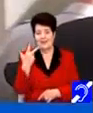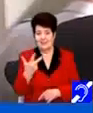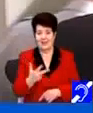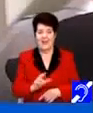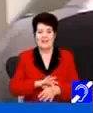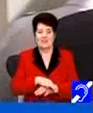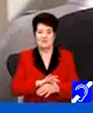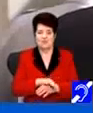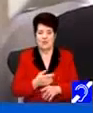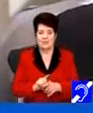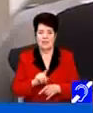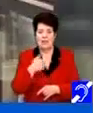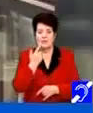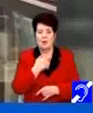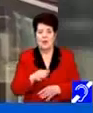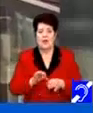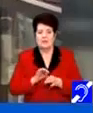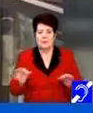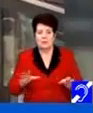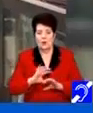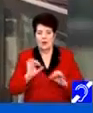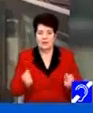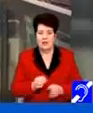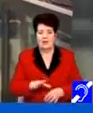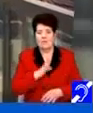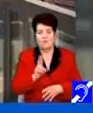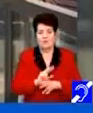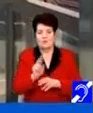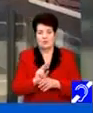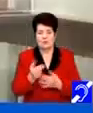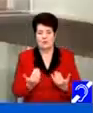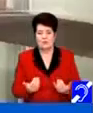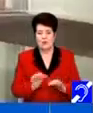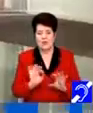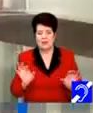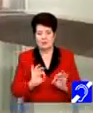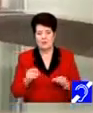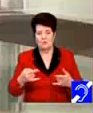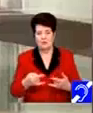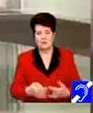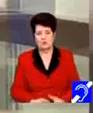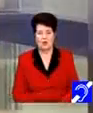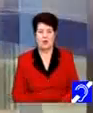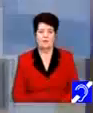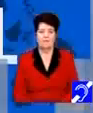fi planificat un atac armat în perioada sărbătorilor de iarnă. Unde ar fi fost instruit, vă spunem în Telejurnal.